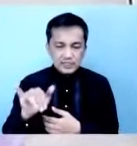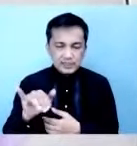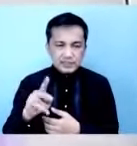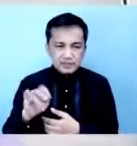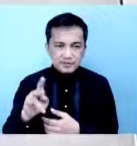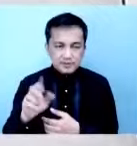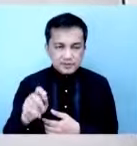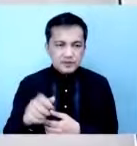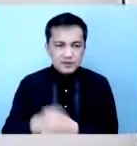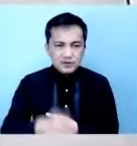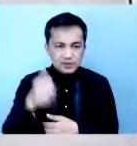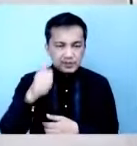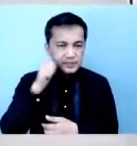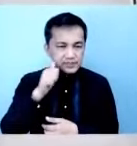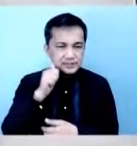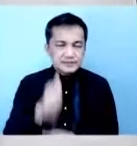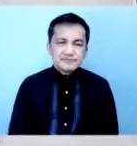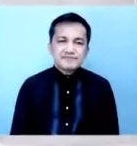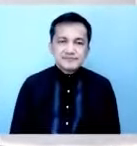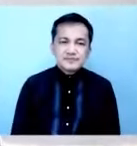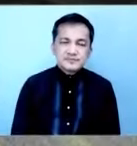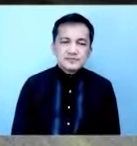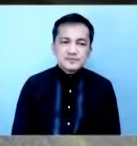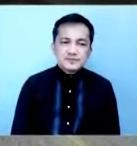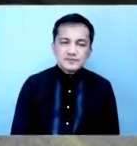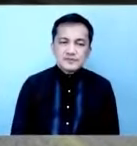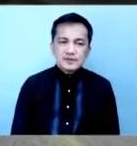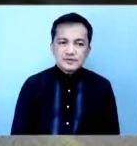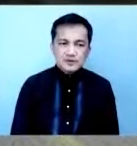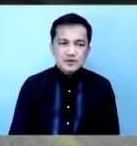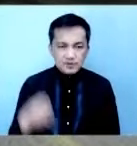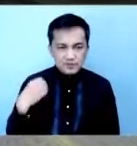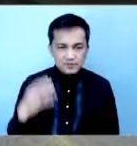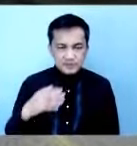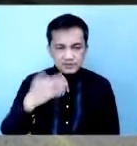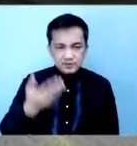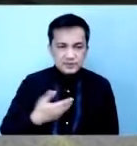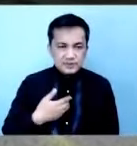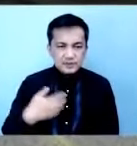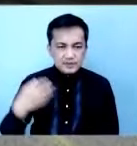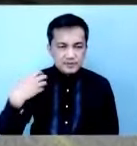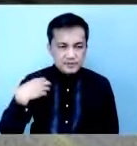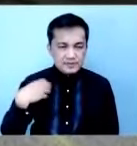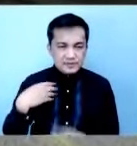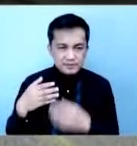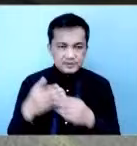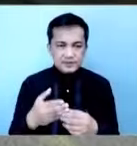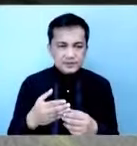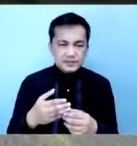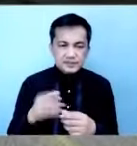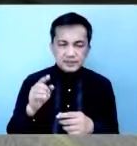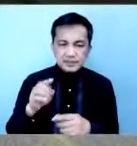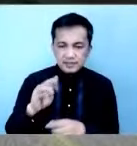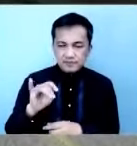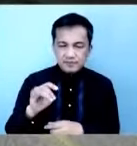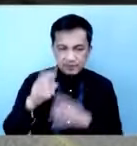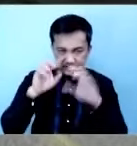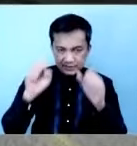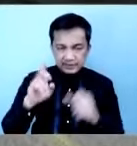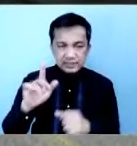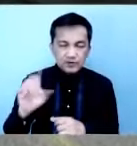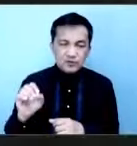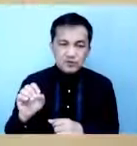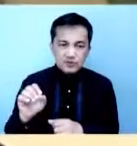ang Win Girls. Opisyal na nga silang win-welcome ng ating mga big boss sa pangunguna ni MediaQuest President and